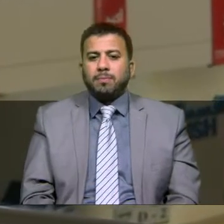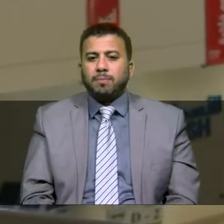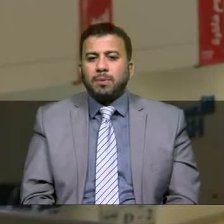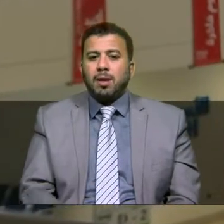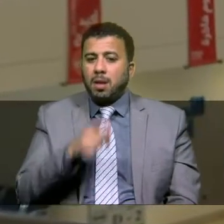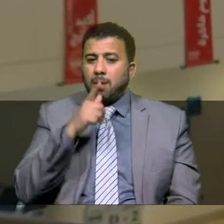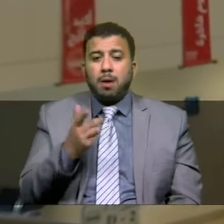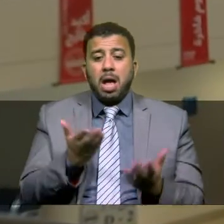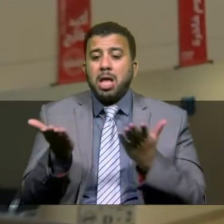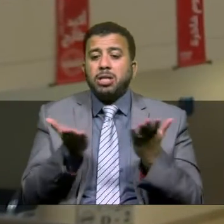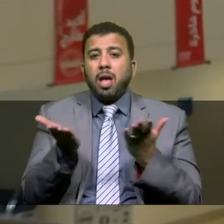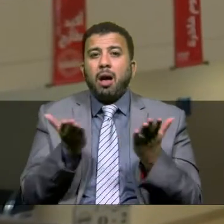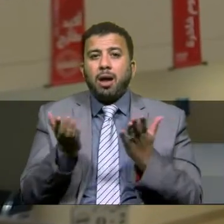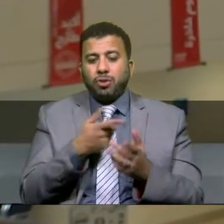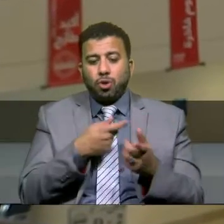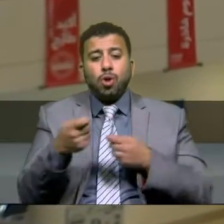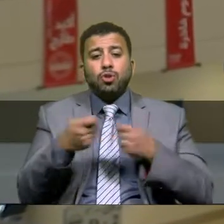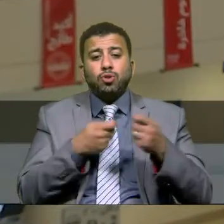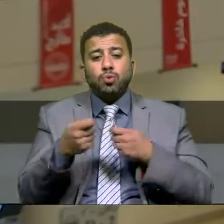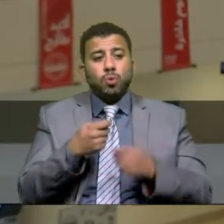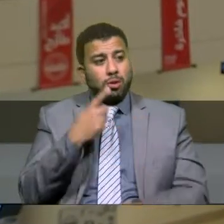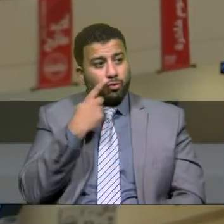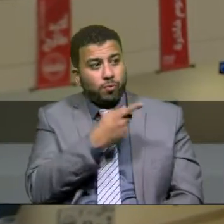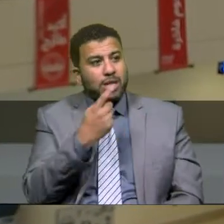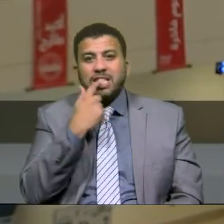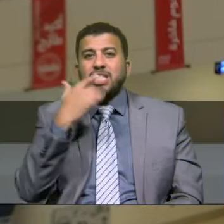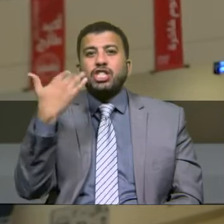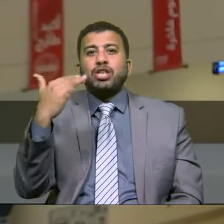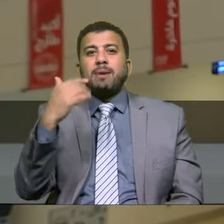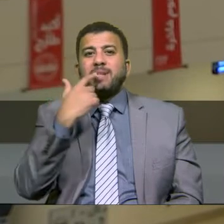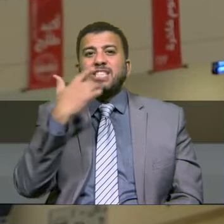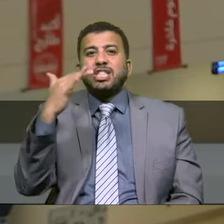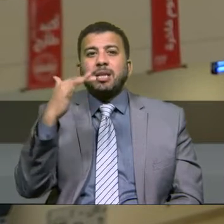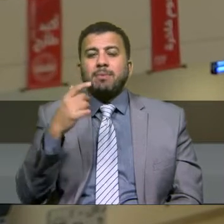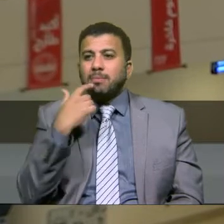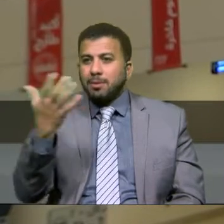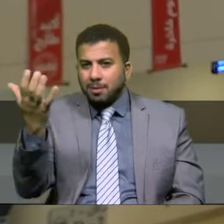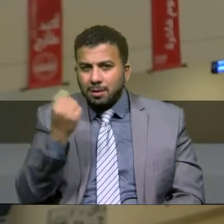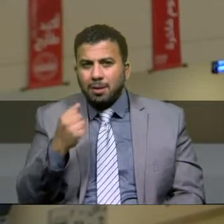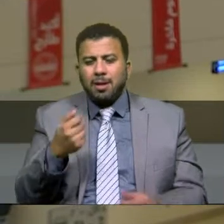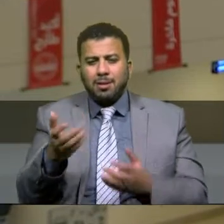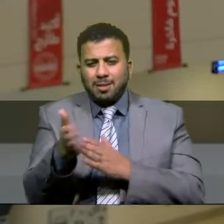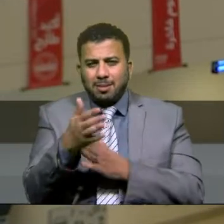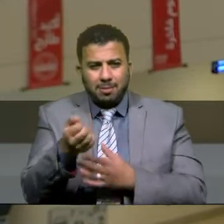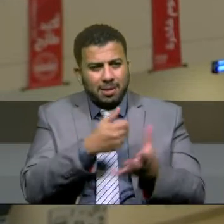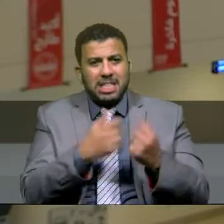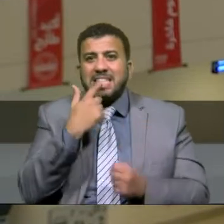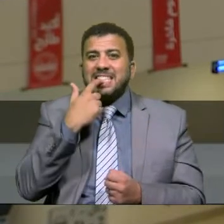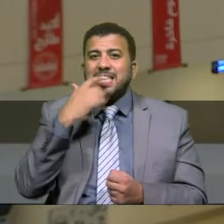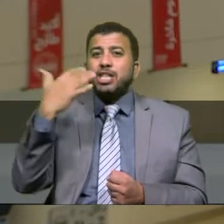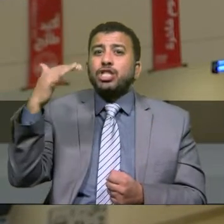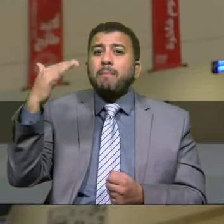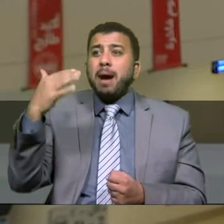إدارة السوق يعني إدارة شبابية، جمعة الصيادين، نشوف الحين فئات الشباب بدأت